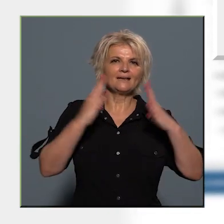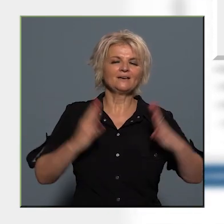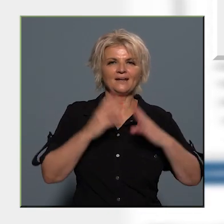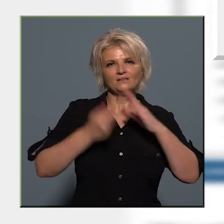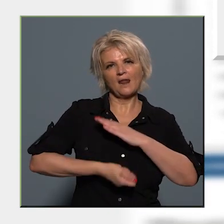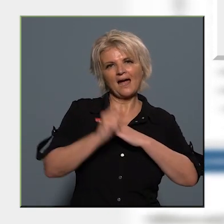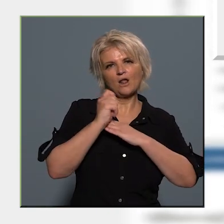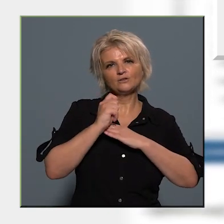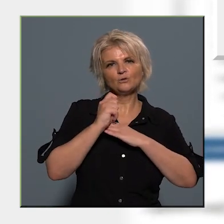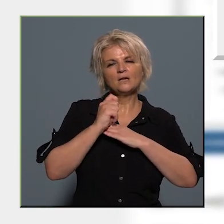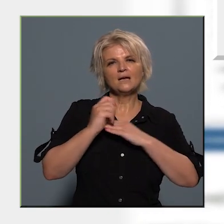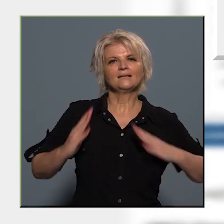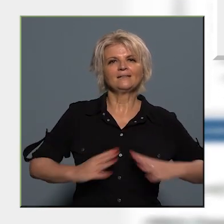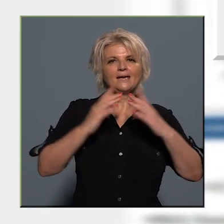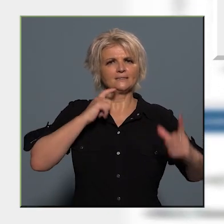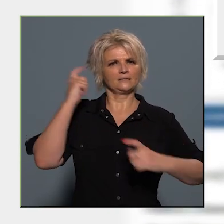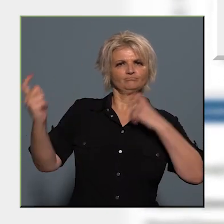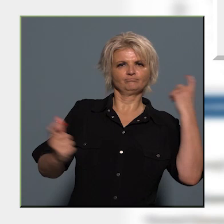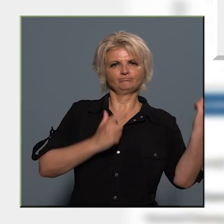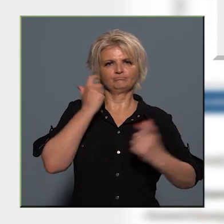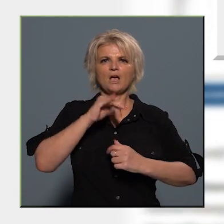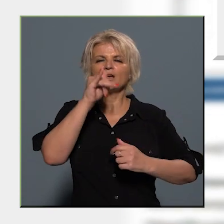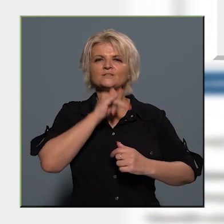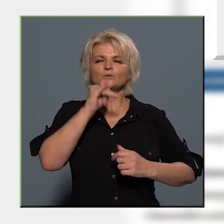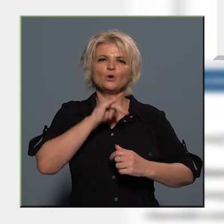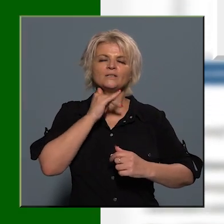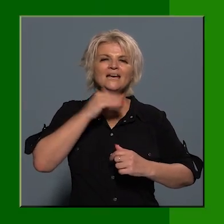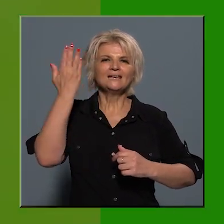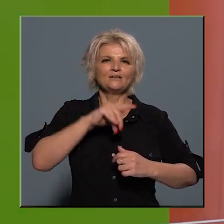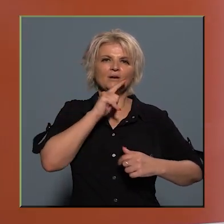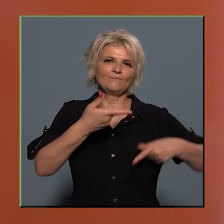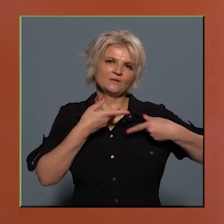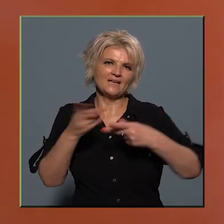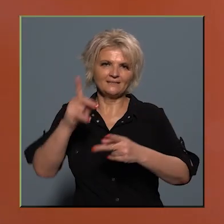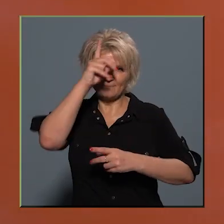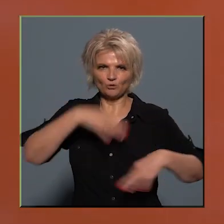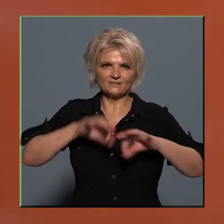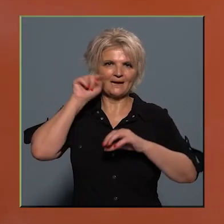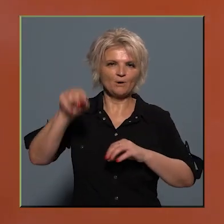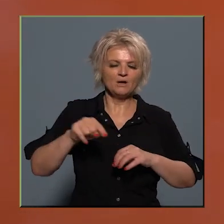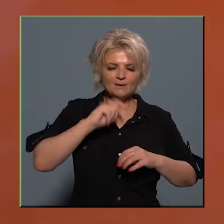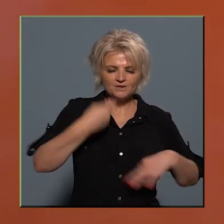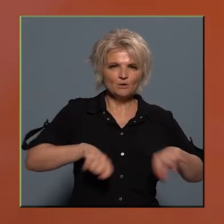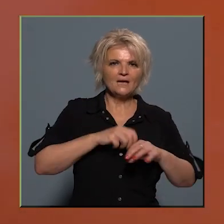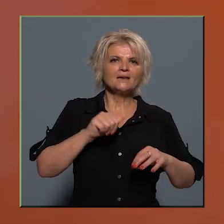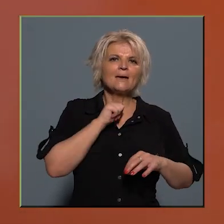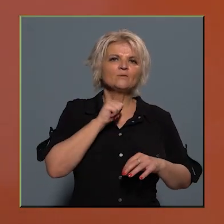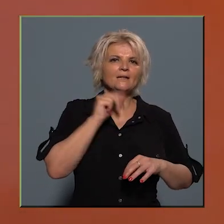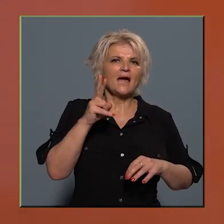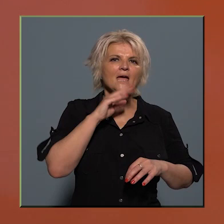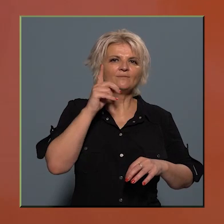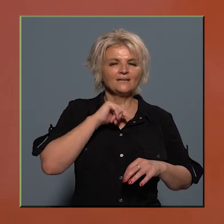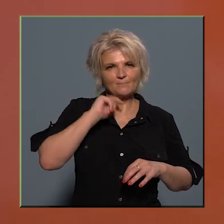tengeri szélerőművekből származó zöld hidrogént fog Németországba szállítani. Idehaza a Gebrüder Weiss Kft.